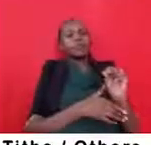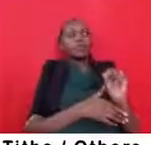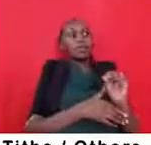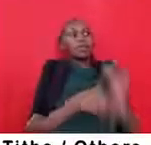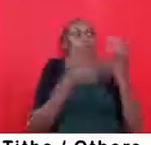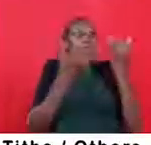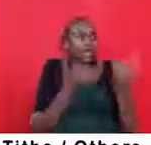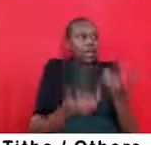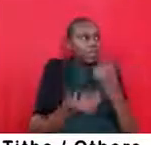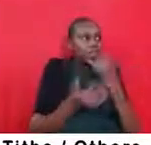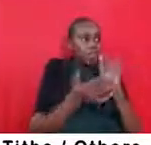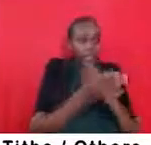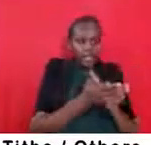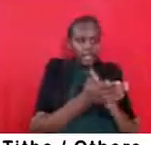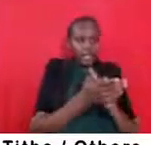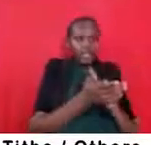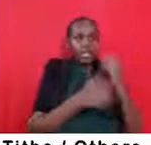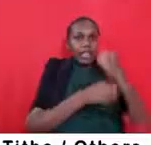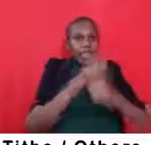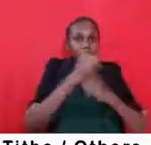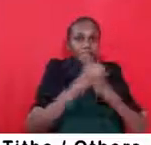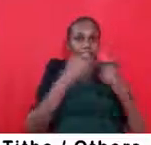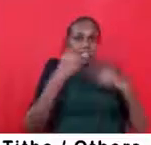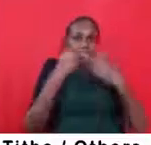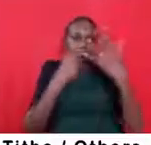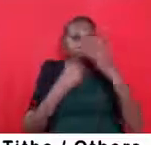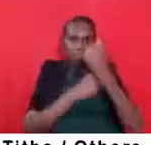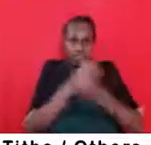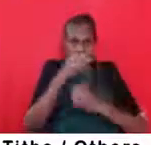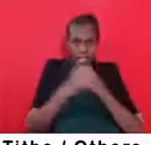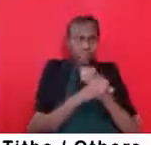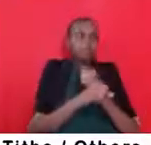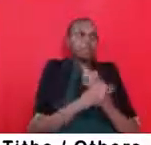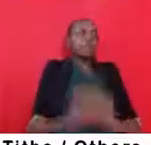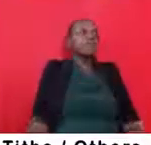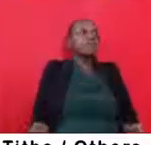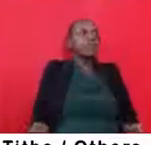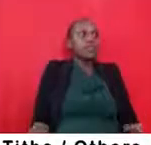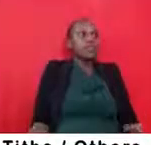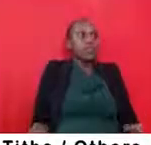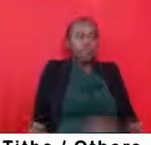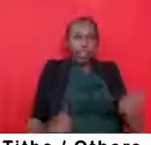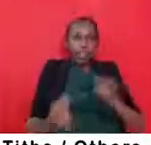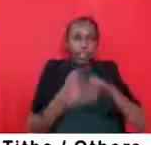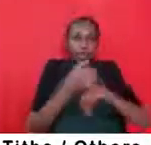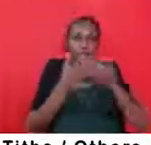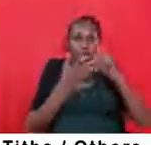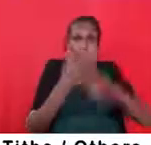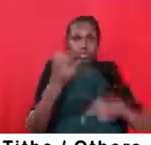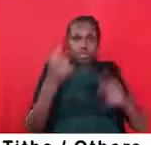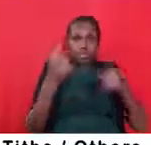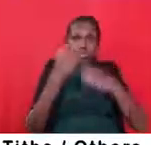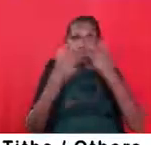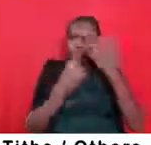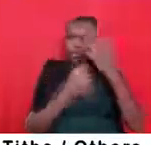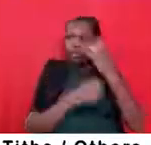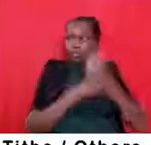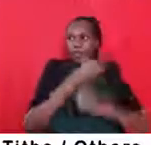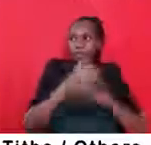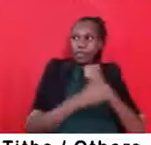Sasa tulikuwa tumesema Abraham alikuwa na miaka 70 na ngapi? Na 5. Mke wake alikuwa na miaka 60 na ngapi? Na